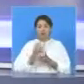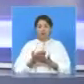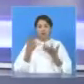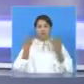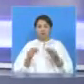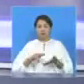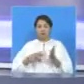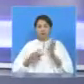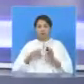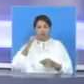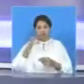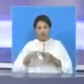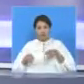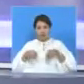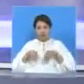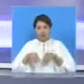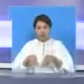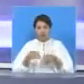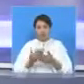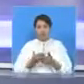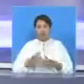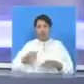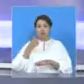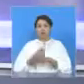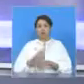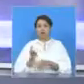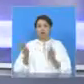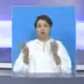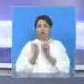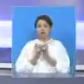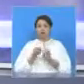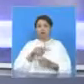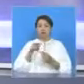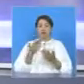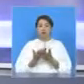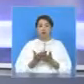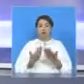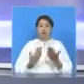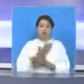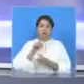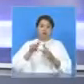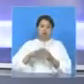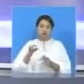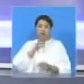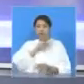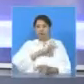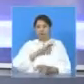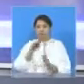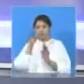аграрии планируют полностью завершить посев семян. Глава региона встретился с местными аграриями, получившими новую технику и